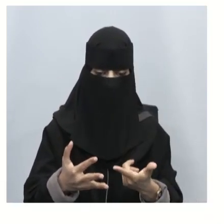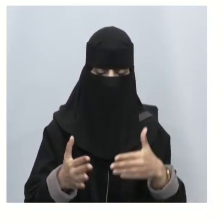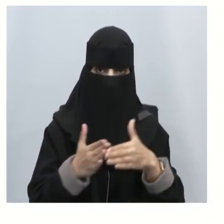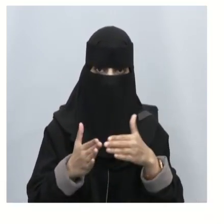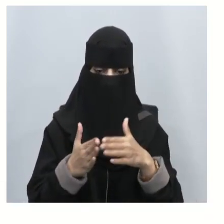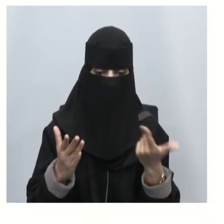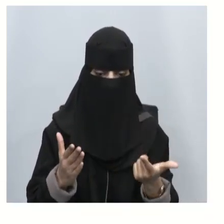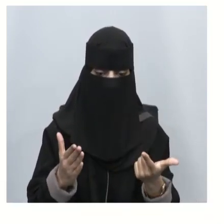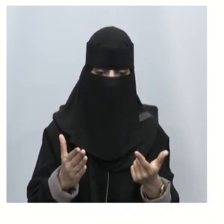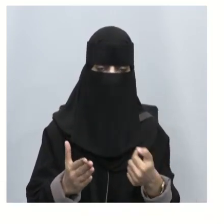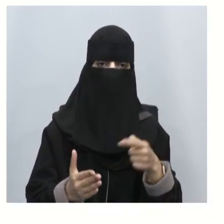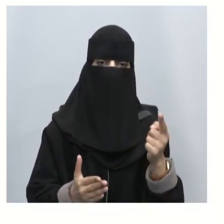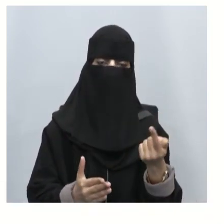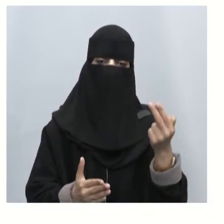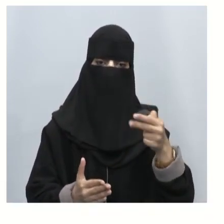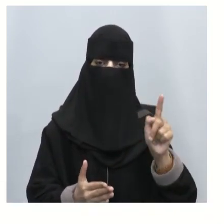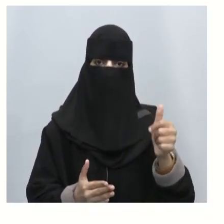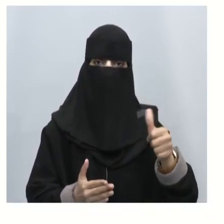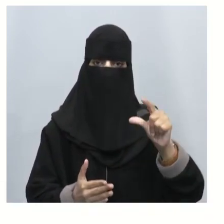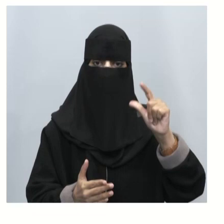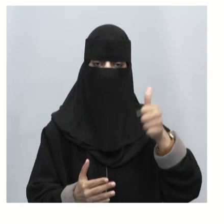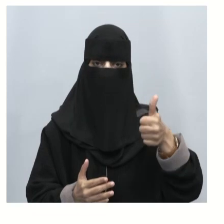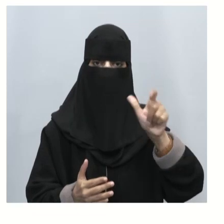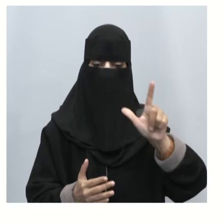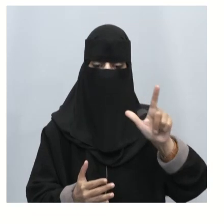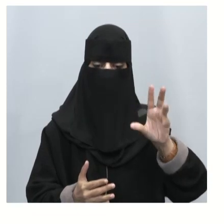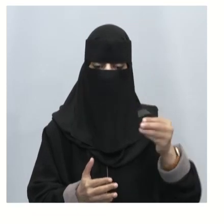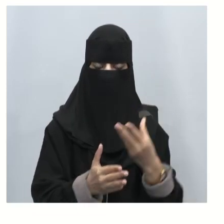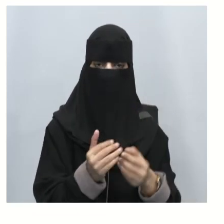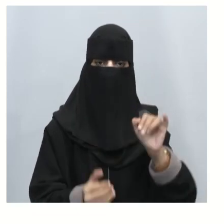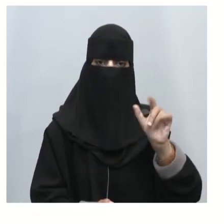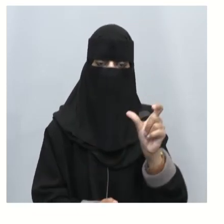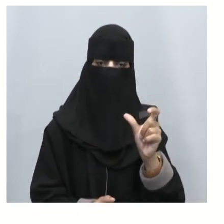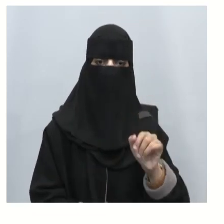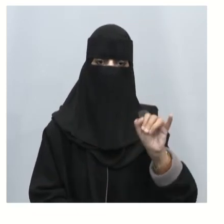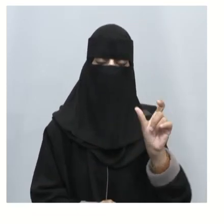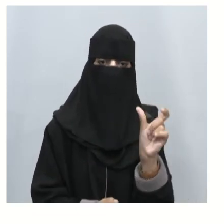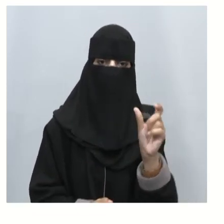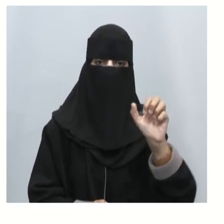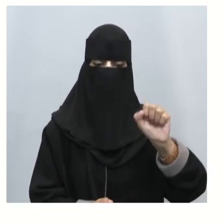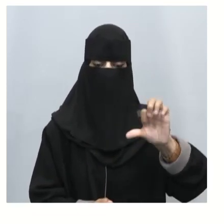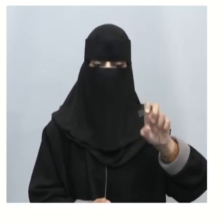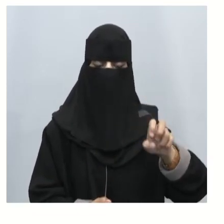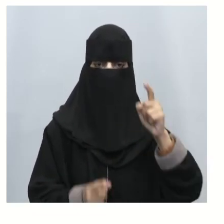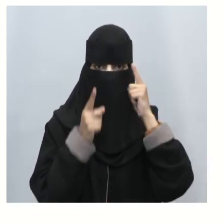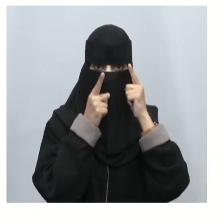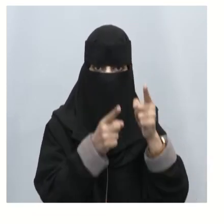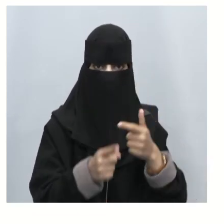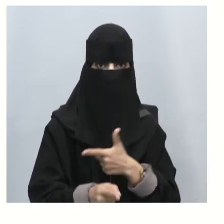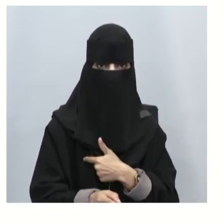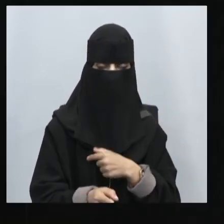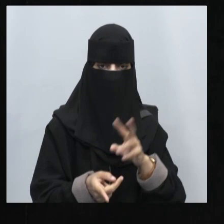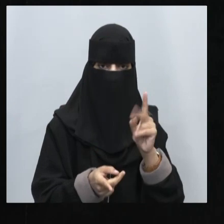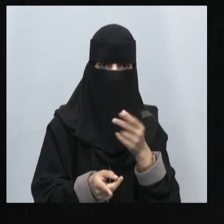احسنتم انه عبد الله بن منصور والذي يلقب بالمستعصم بالله اذا لدينا